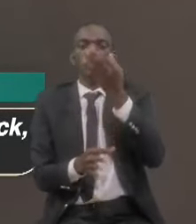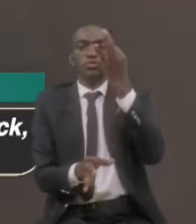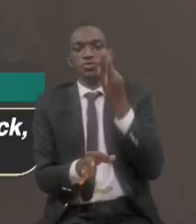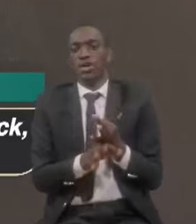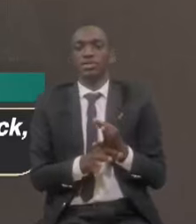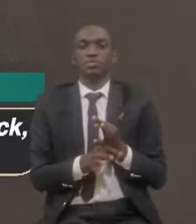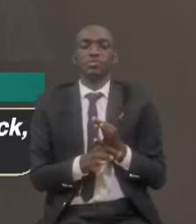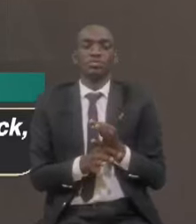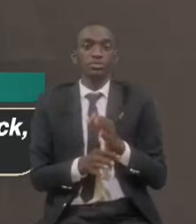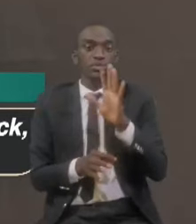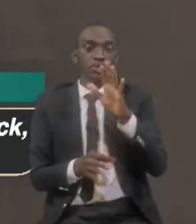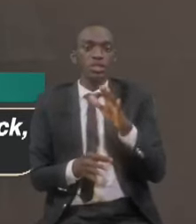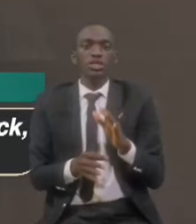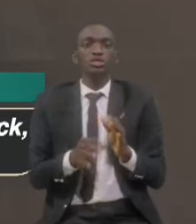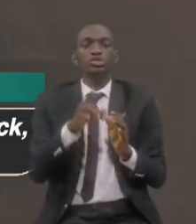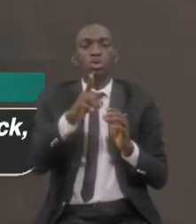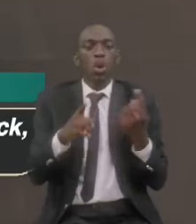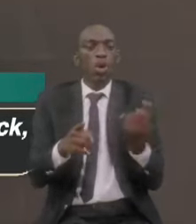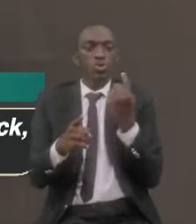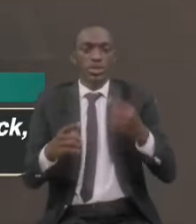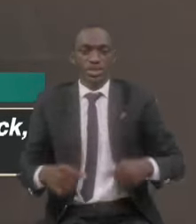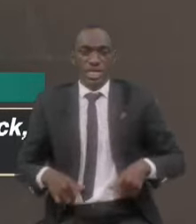foi. Tu vis toujours par la foi.